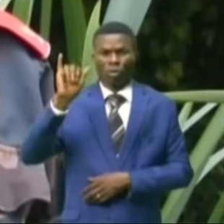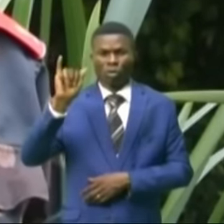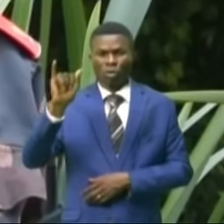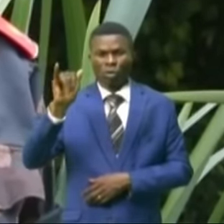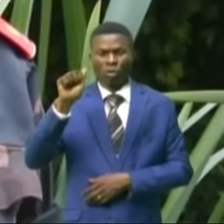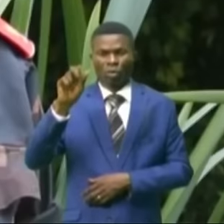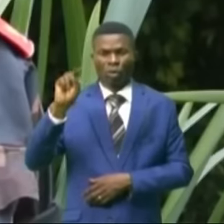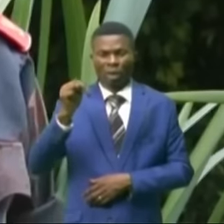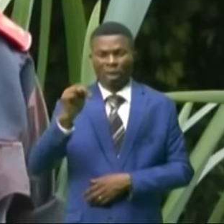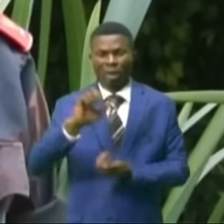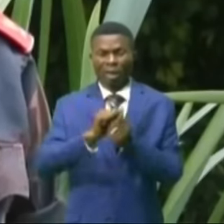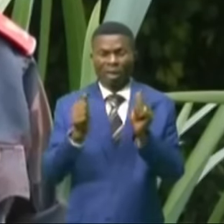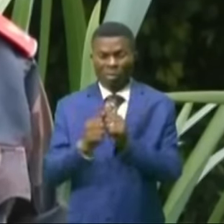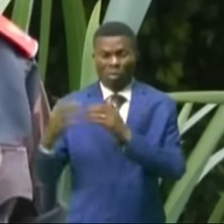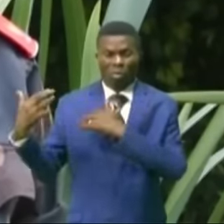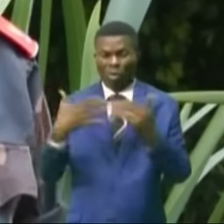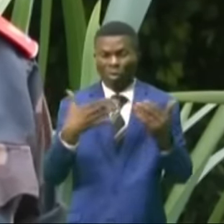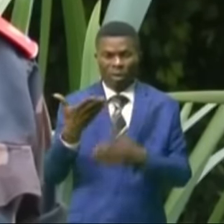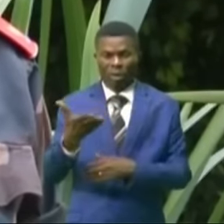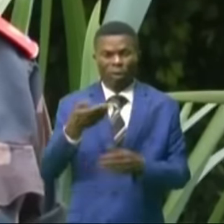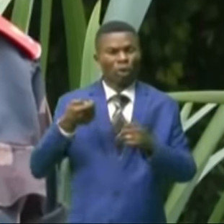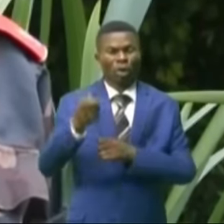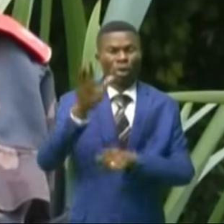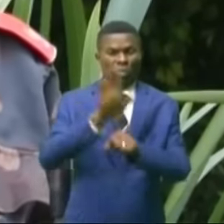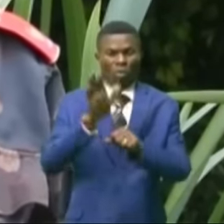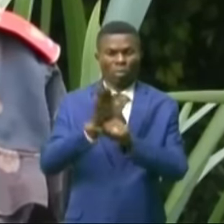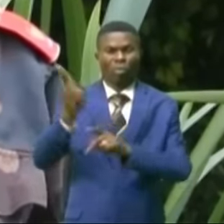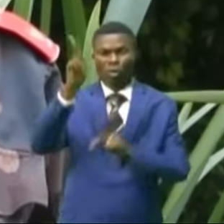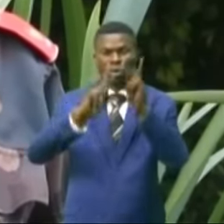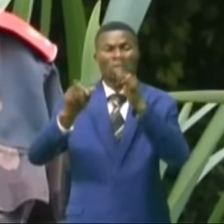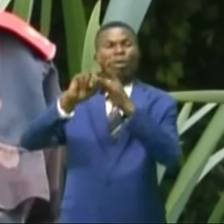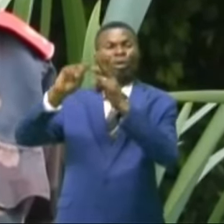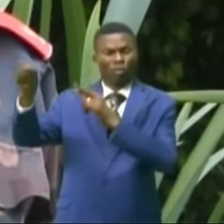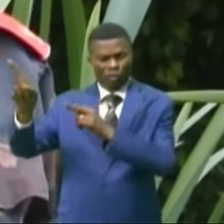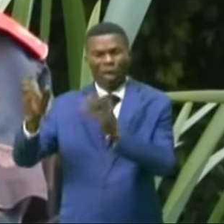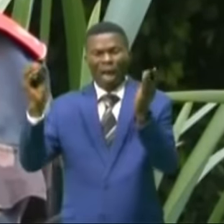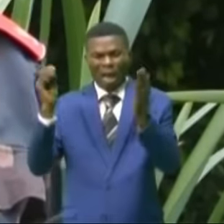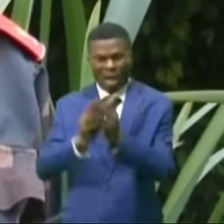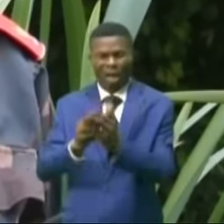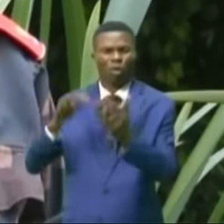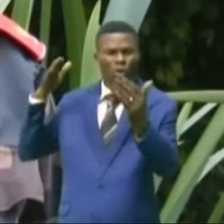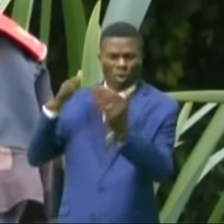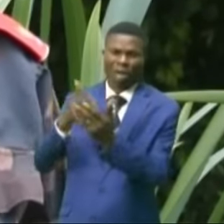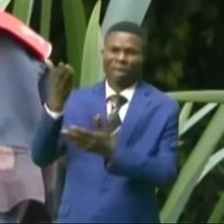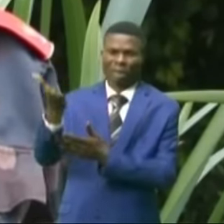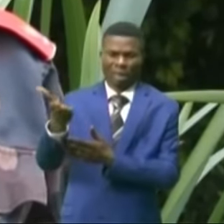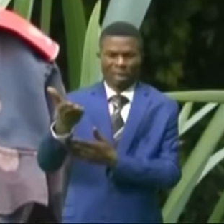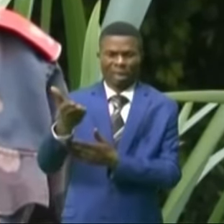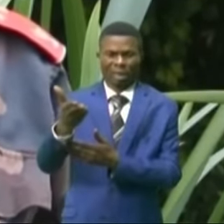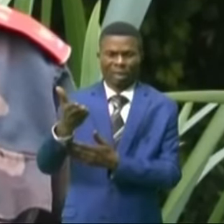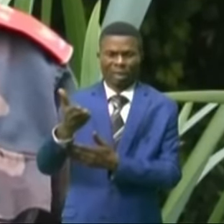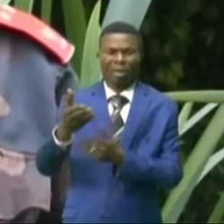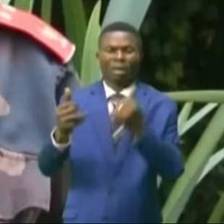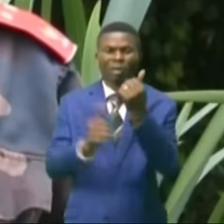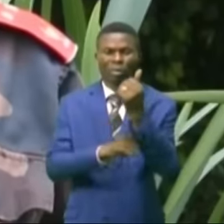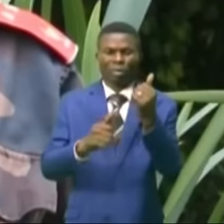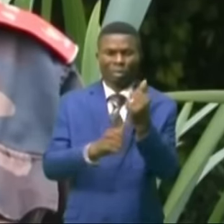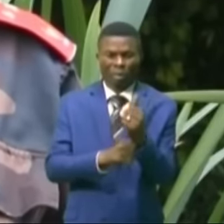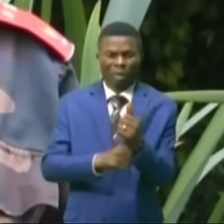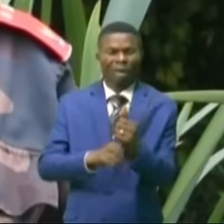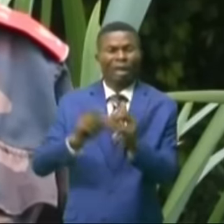c'est un crime de guerre parce que c'est une population déplacée qui viennent des zones sous l'emprise de